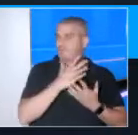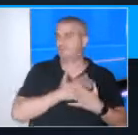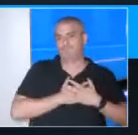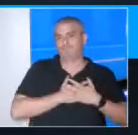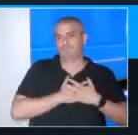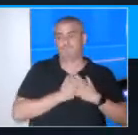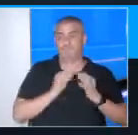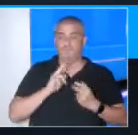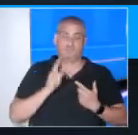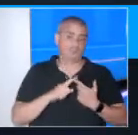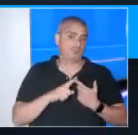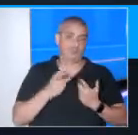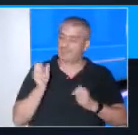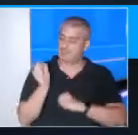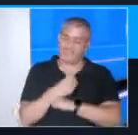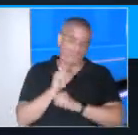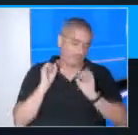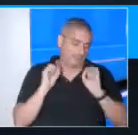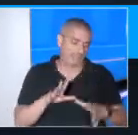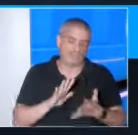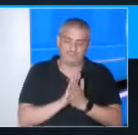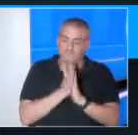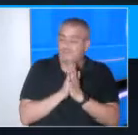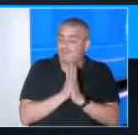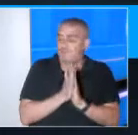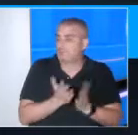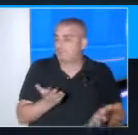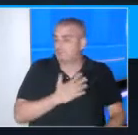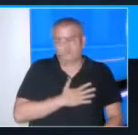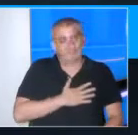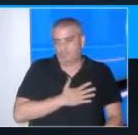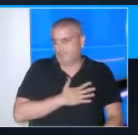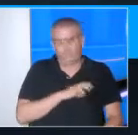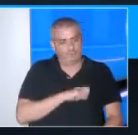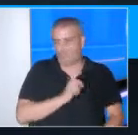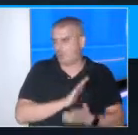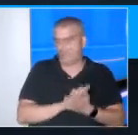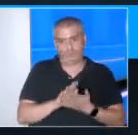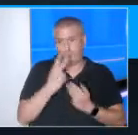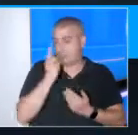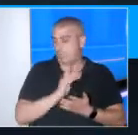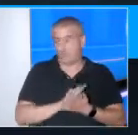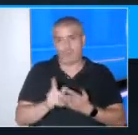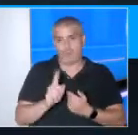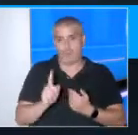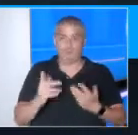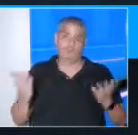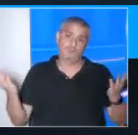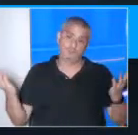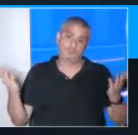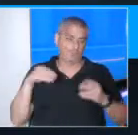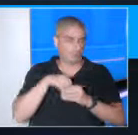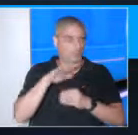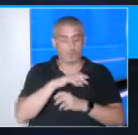לב. מצד שני, ההזנחה והצפיפות קורעת לב. זה לא היה פשוט, ביקור לא פשוט.